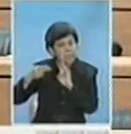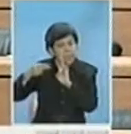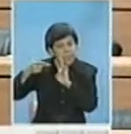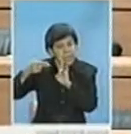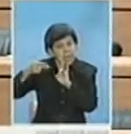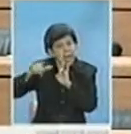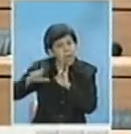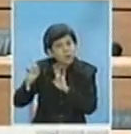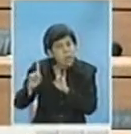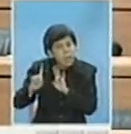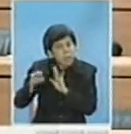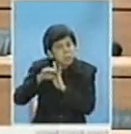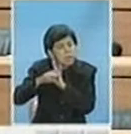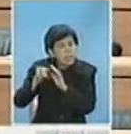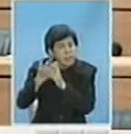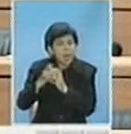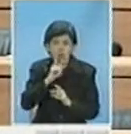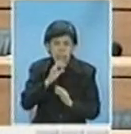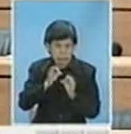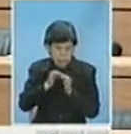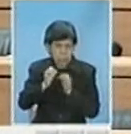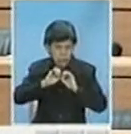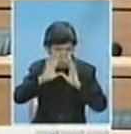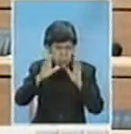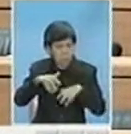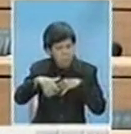ประชาชนจะได้รู้ว่าเขาจะได้รับการเยียวยาอย่างไรเ